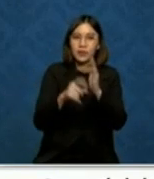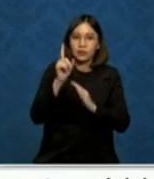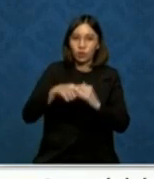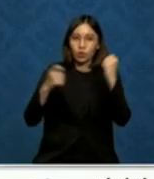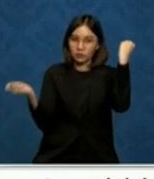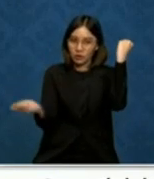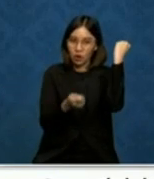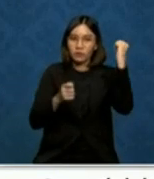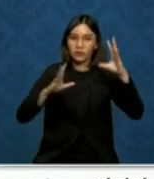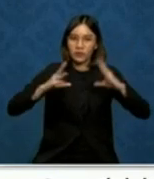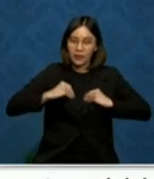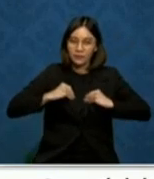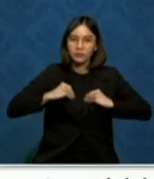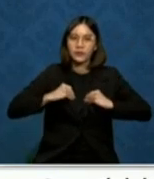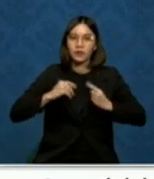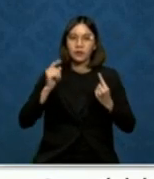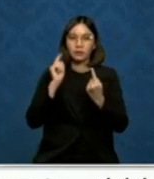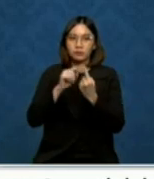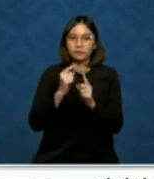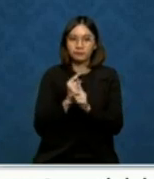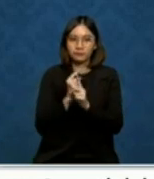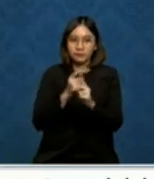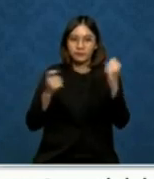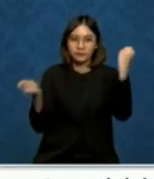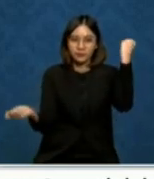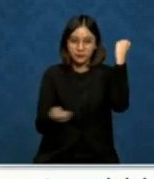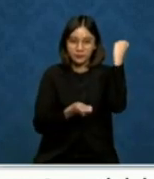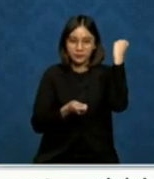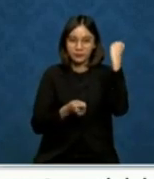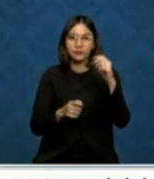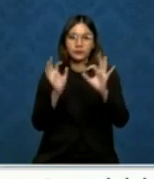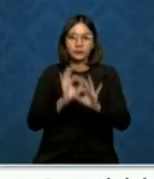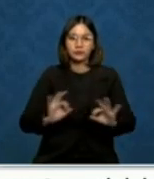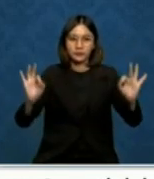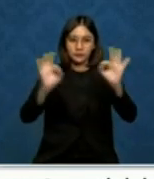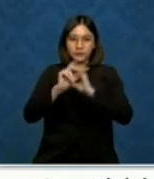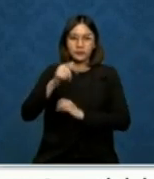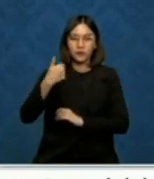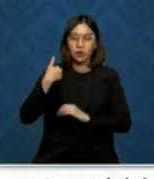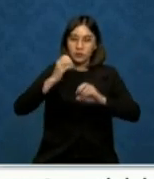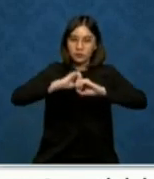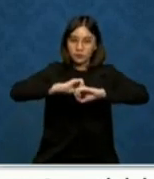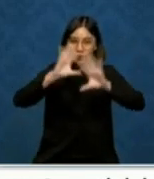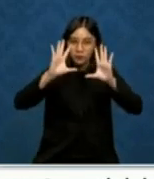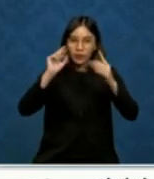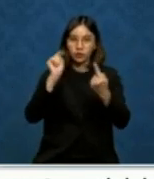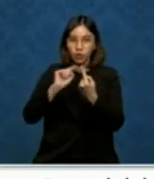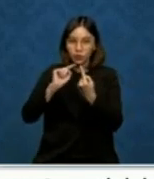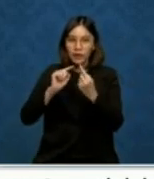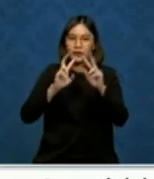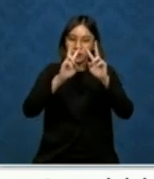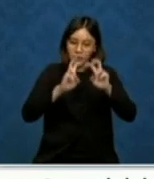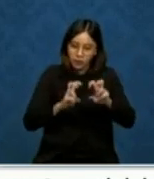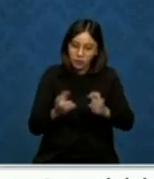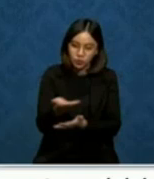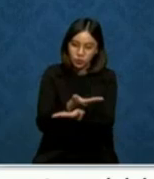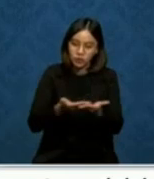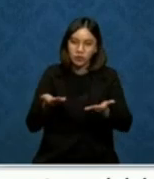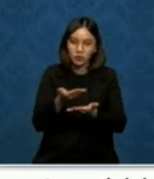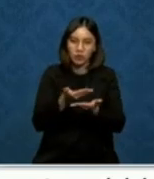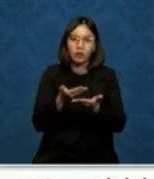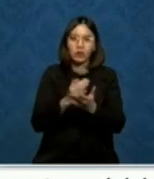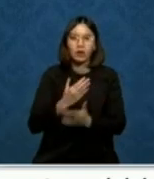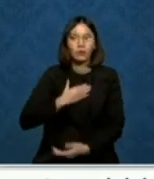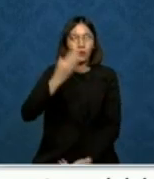ษตามลักษณะที่เรากำหนดดังนั้นจึงจำเป็นที่จะต้องมีความชัดเจนในการใช้และการตีความผ